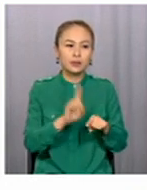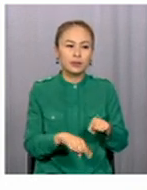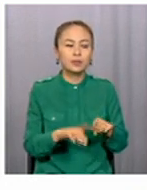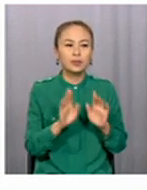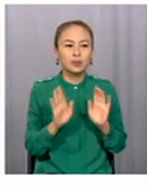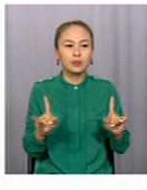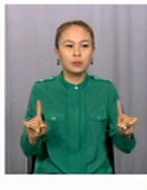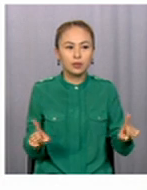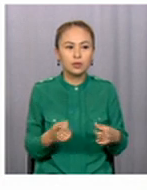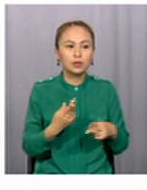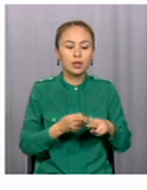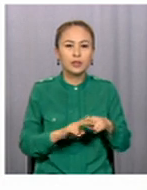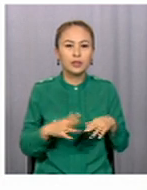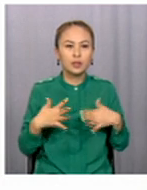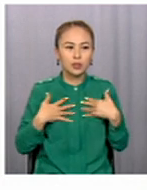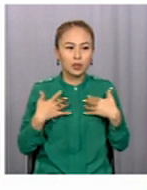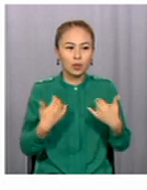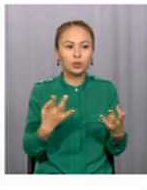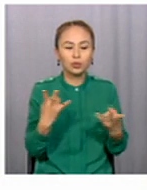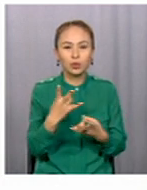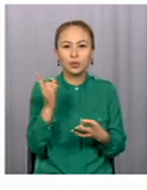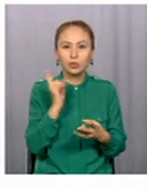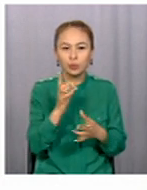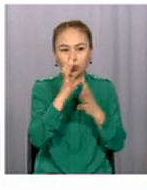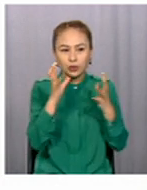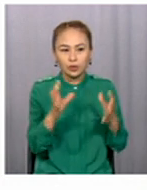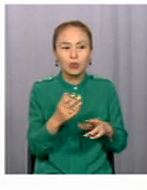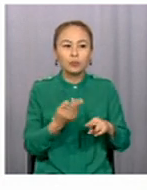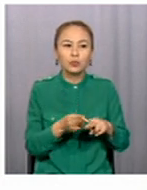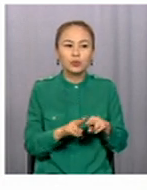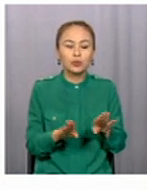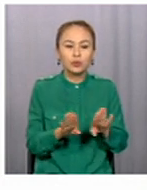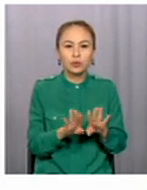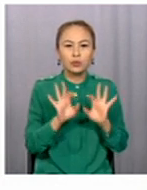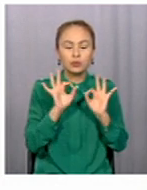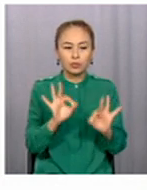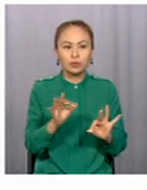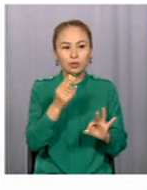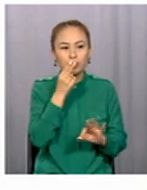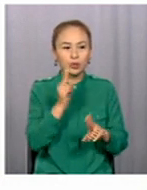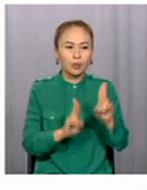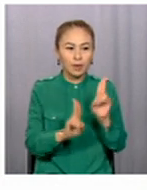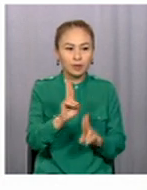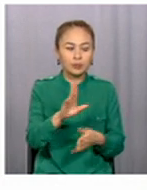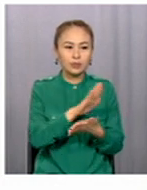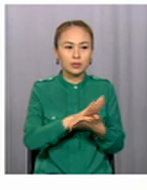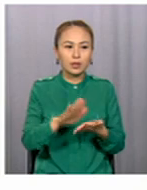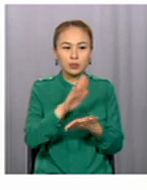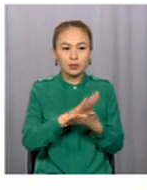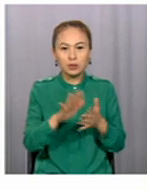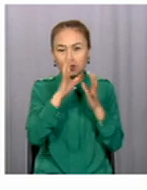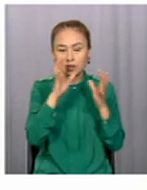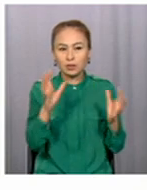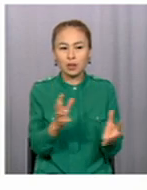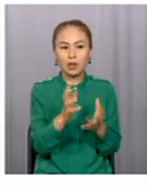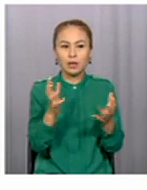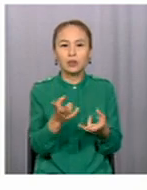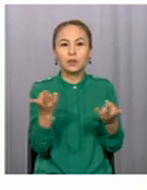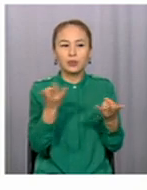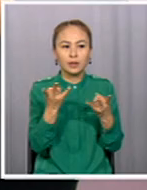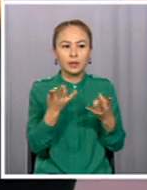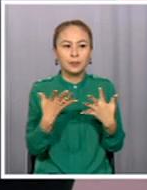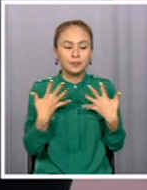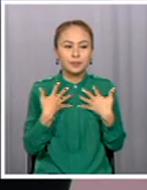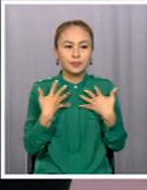дамиды. Сондықтан денсаулықты күту қажет. Бұл үшін дұрыс тамақтанып, тазалықты сақтау